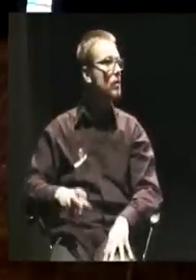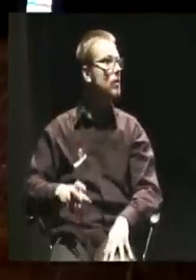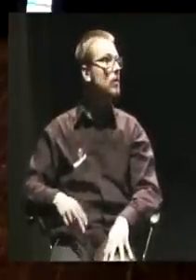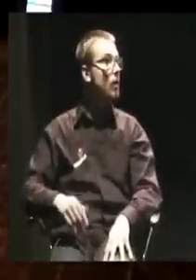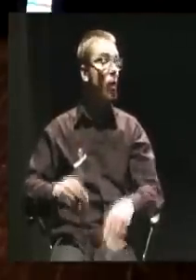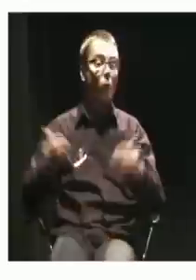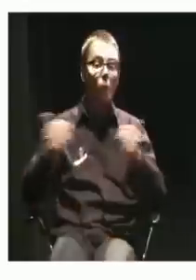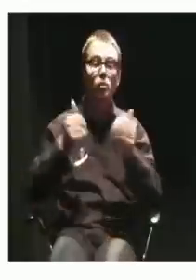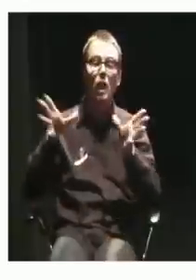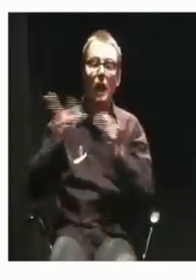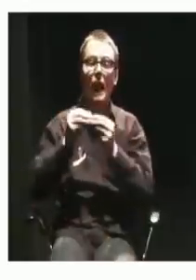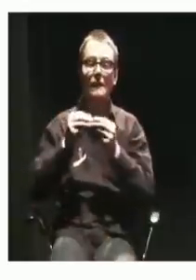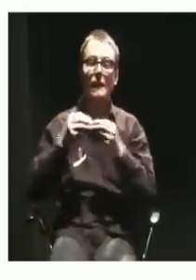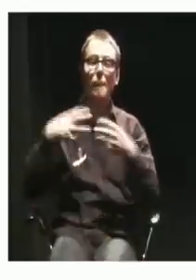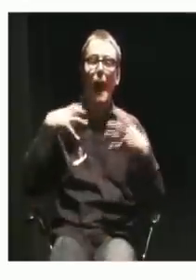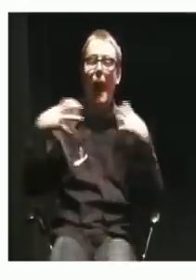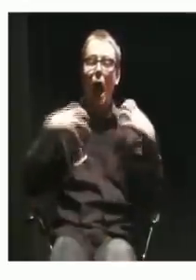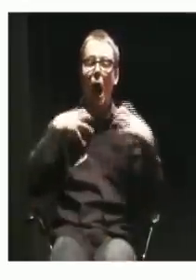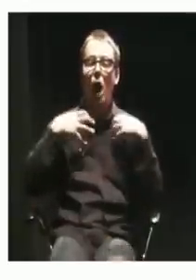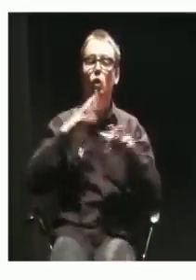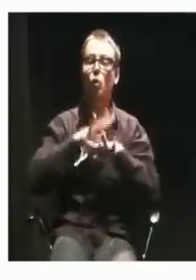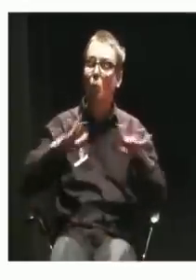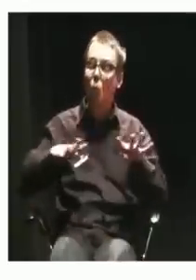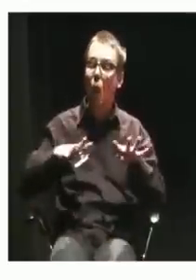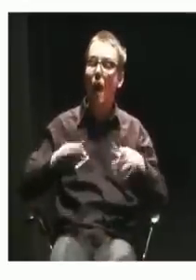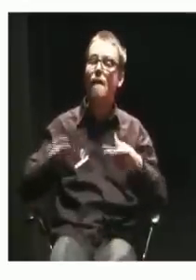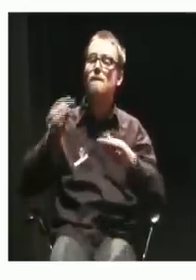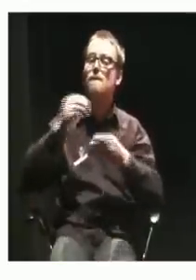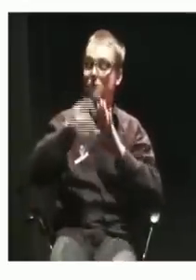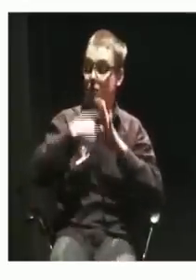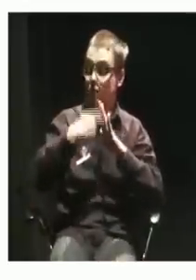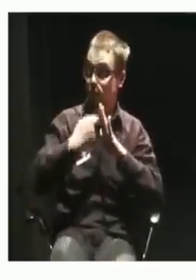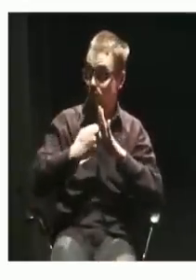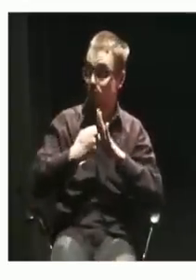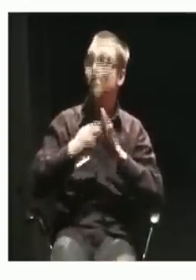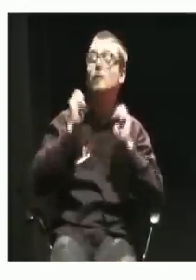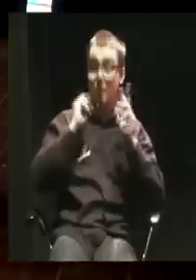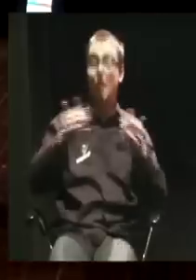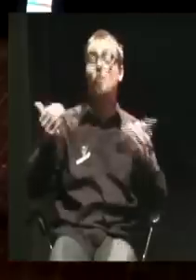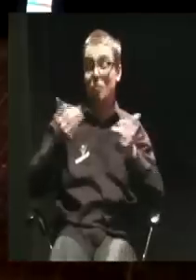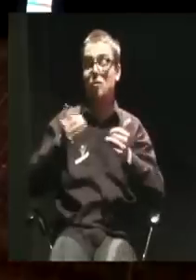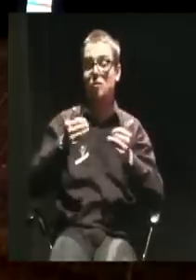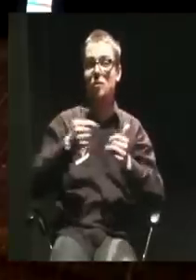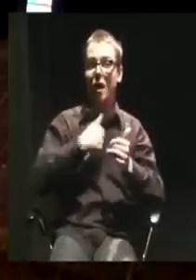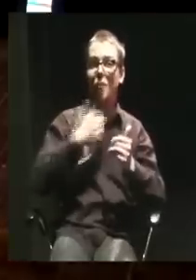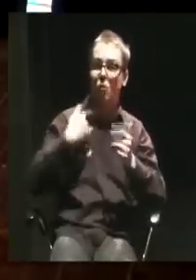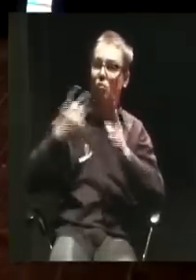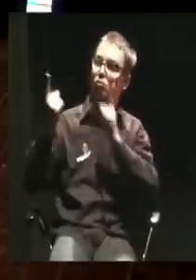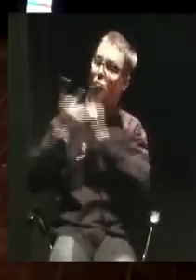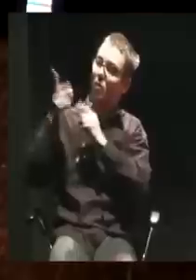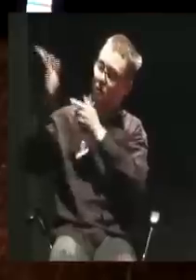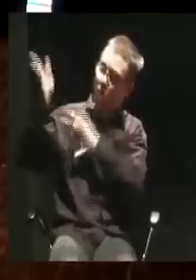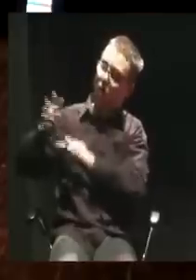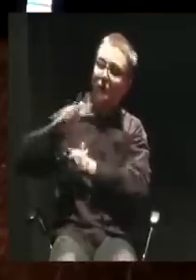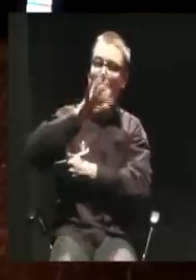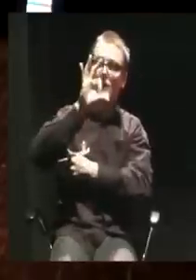Stevena Seagala? Oczywiście, że można. Kiedyś chciałem zrobić sobie zdjęcie z Seagalem, przyleciał do Polski, ja pojechałem do Warszawy, spotkałem go przed hotelem Sheraton,